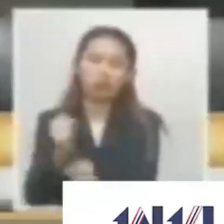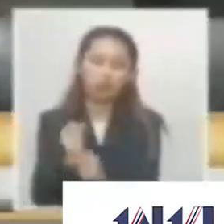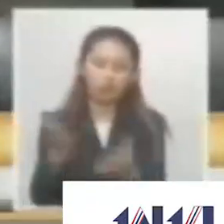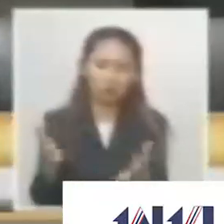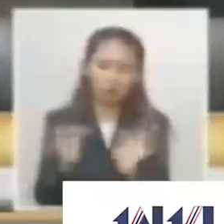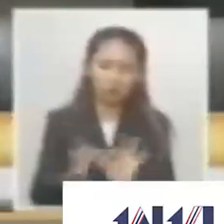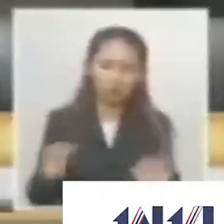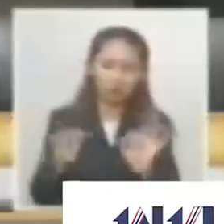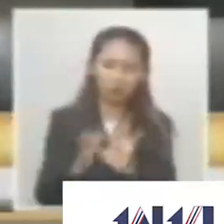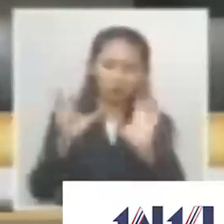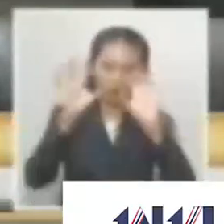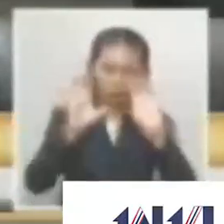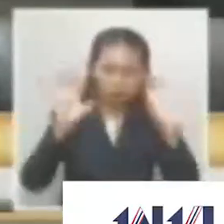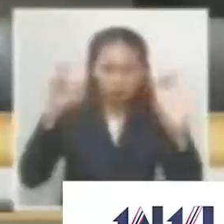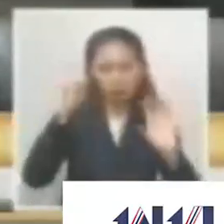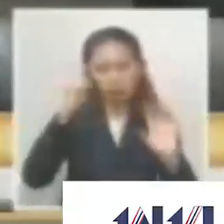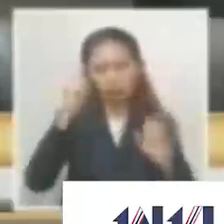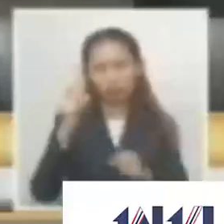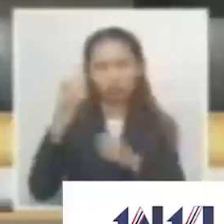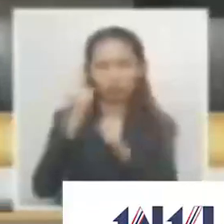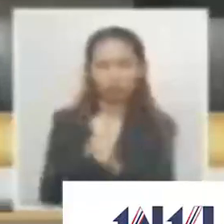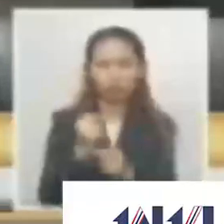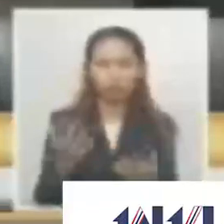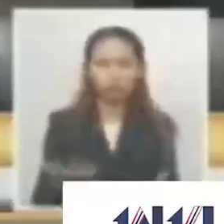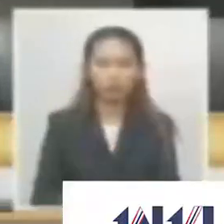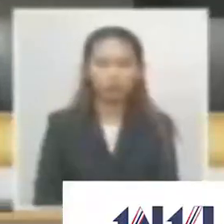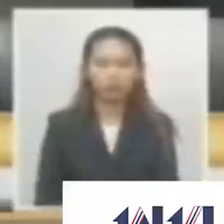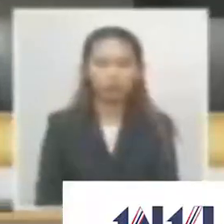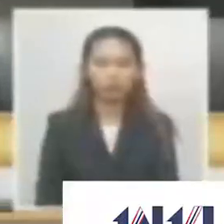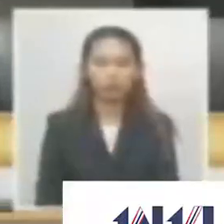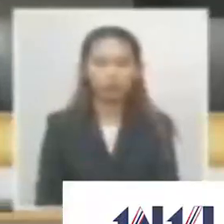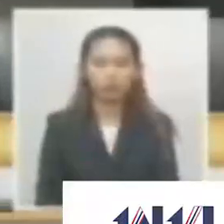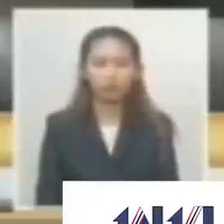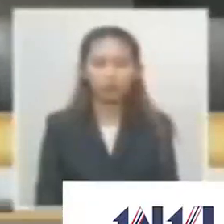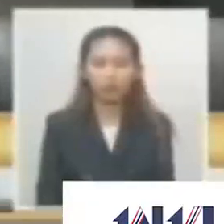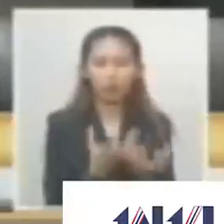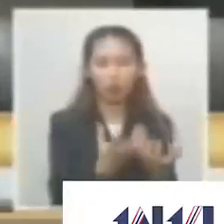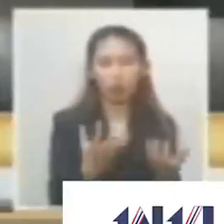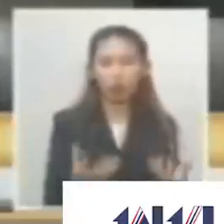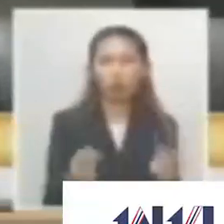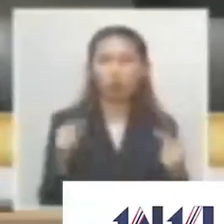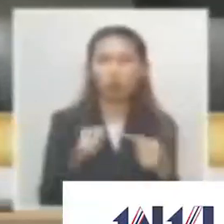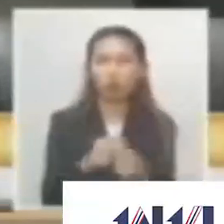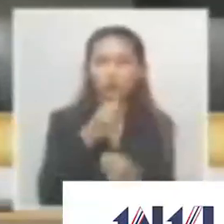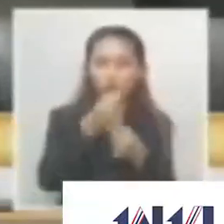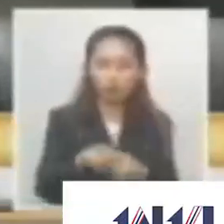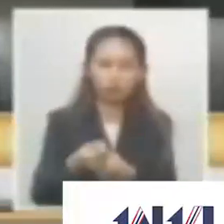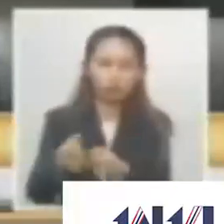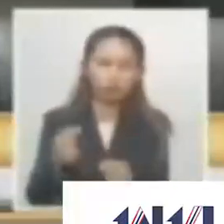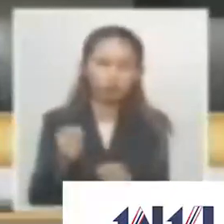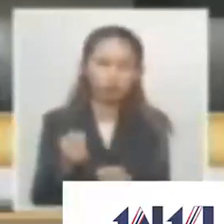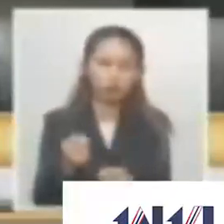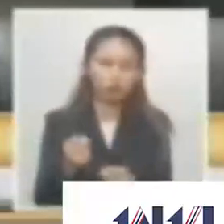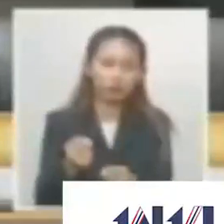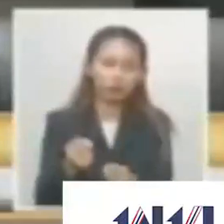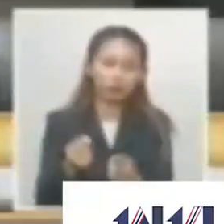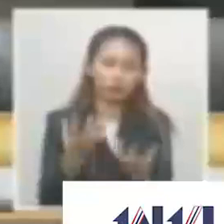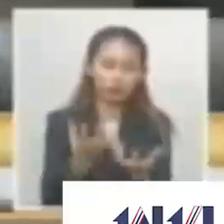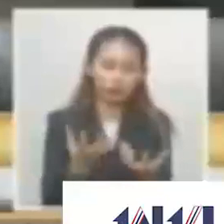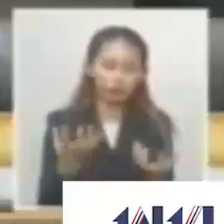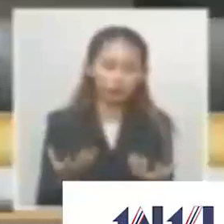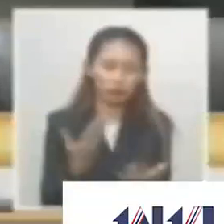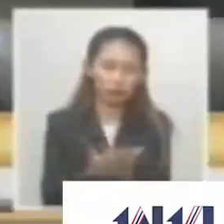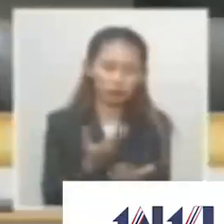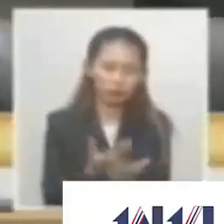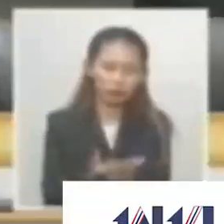าลช่วยพิจารณารองรับตรงนี้ด้วยครับราคาเพื่อผลการเกษตรนะครับจะดีได้ก็ต่อเมื่อเราทางรัฐบาลนะ